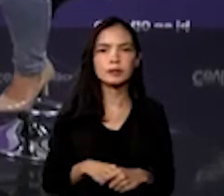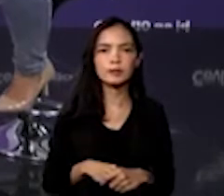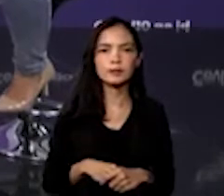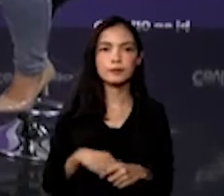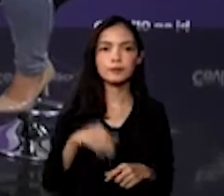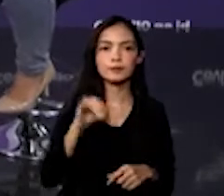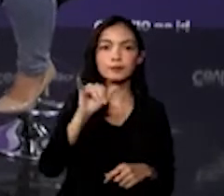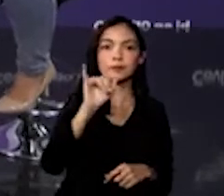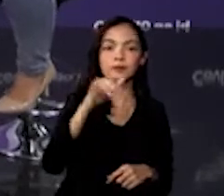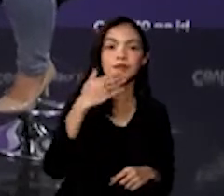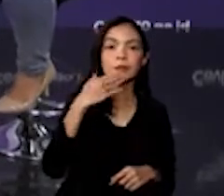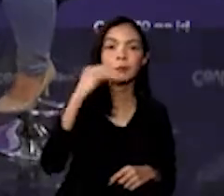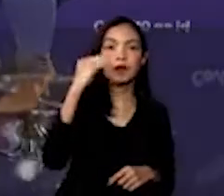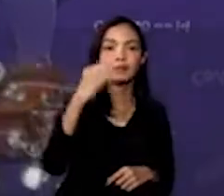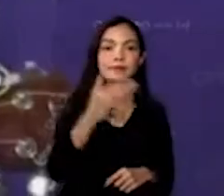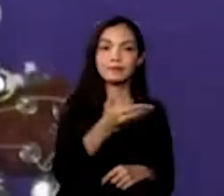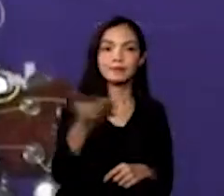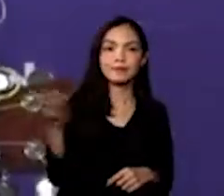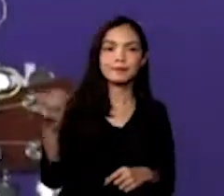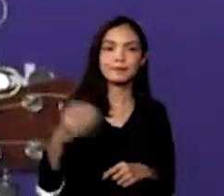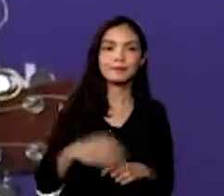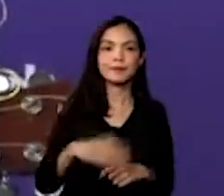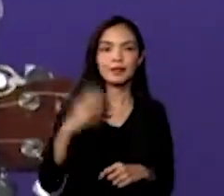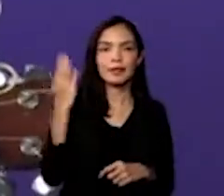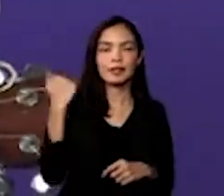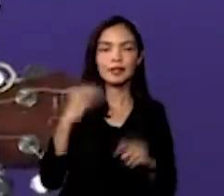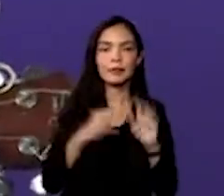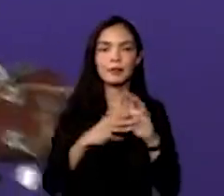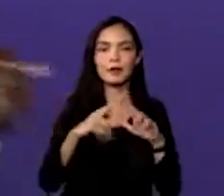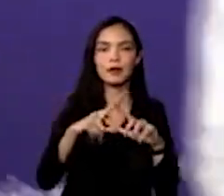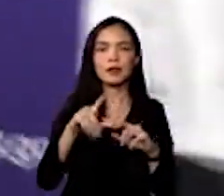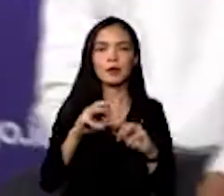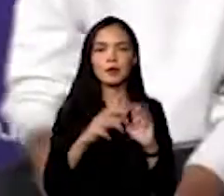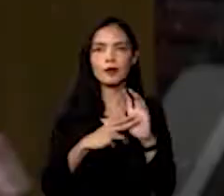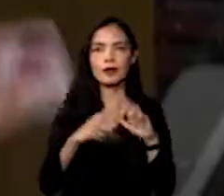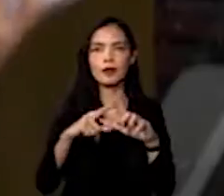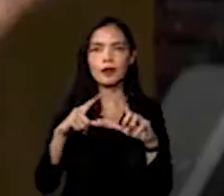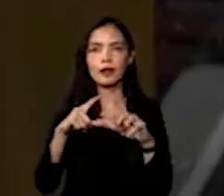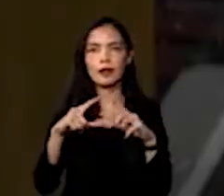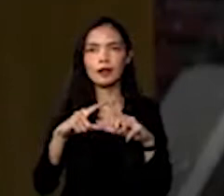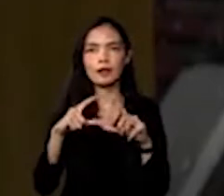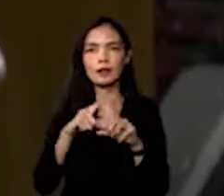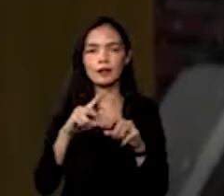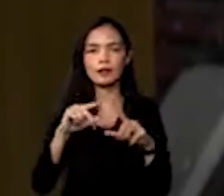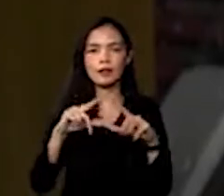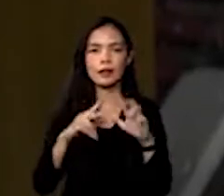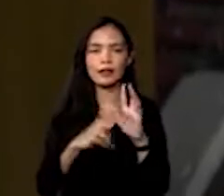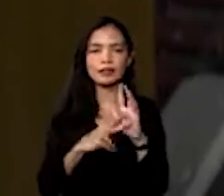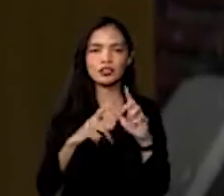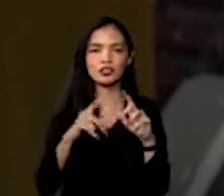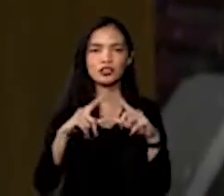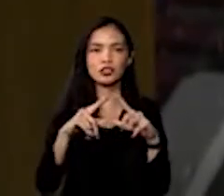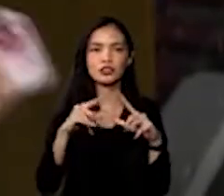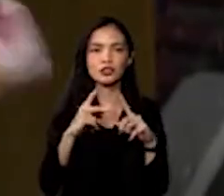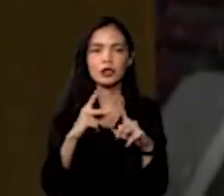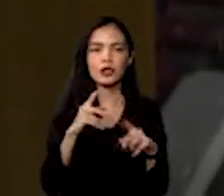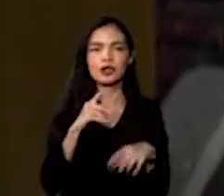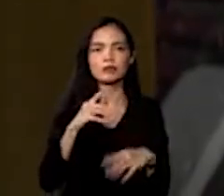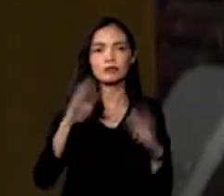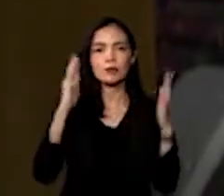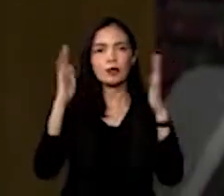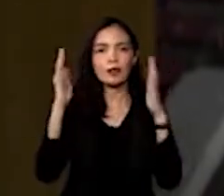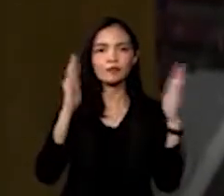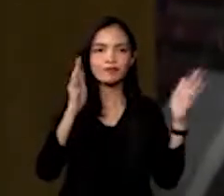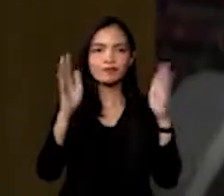Iya Selamat pagi pemirsa itulah penampilan dari Maulana Ardiansyah dan Idris fes boleh kita beri tangan yang meriah secara